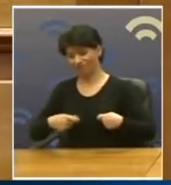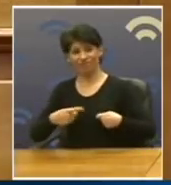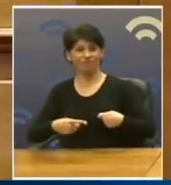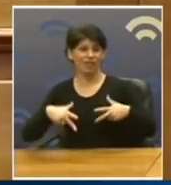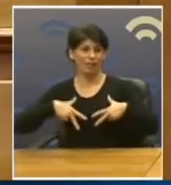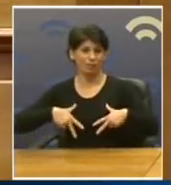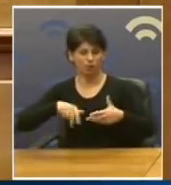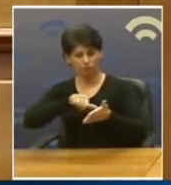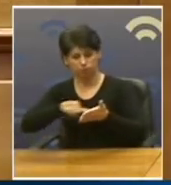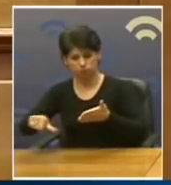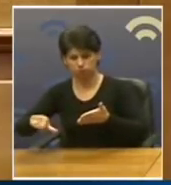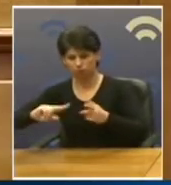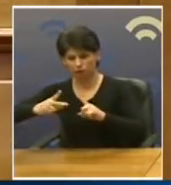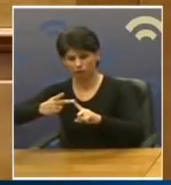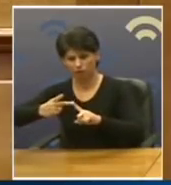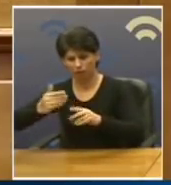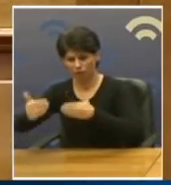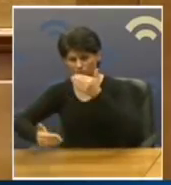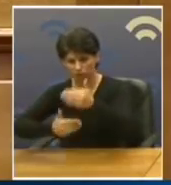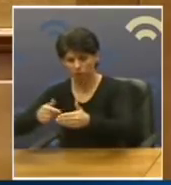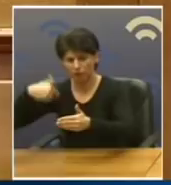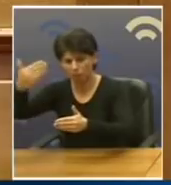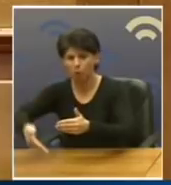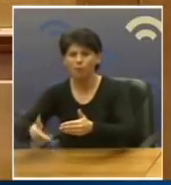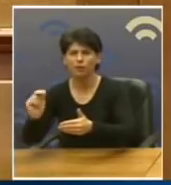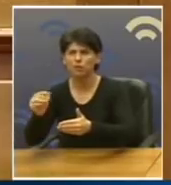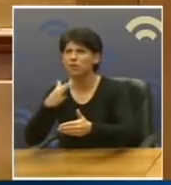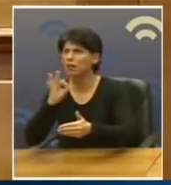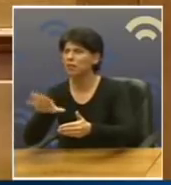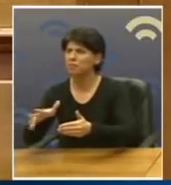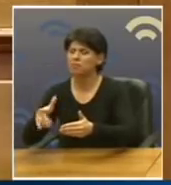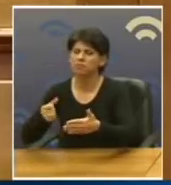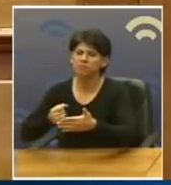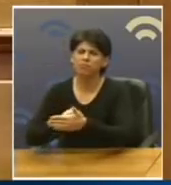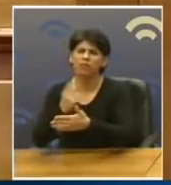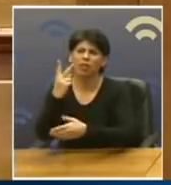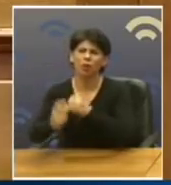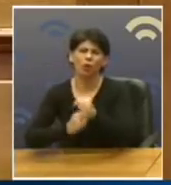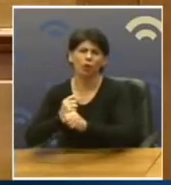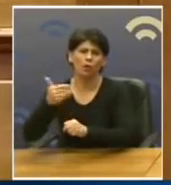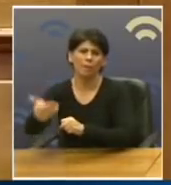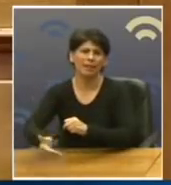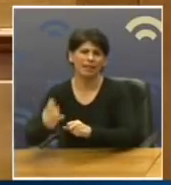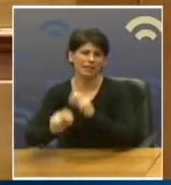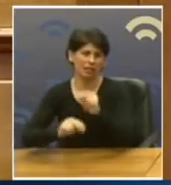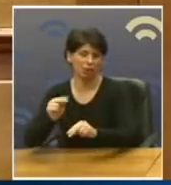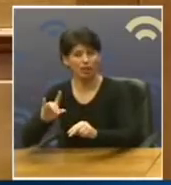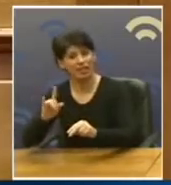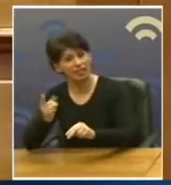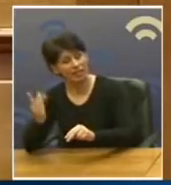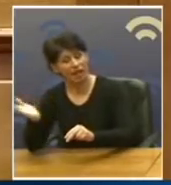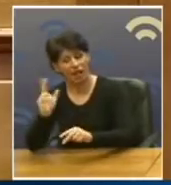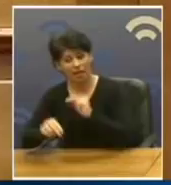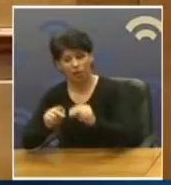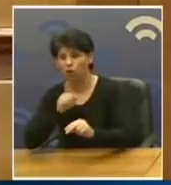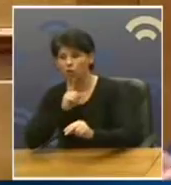παραγράφονται με το πέρας της δεύτερης συνόδου της επόμενης Βουλής, δηλαδή το πολύ δύο χρόνια μετά τις εκλογές, ή αν γίνουν εκλογές όπως